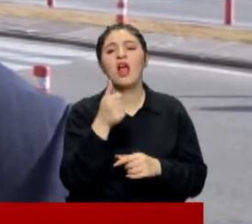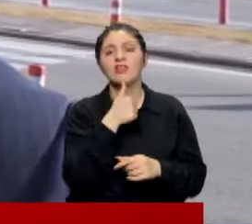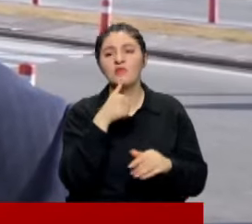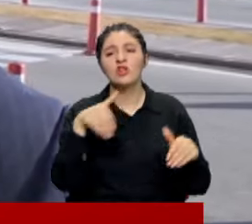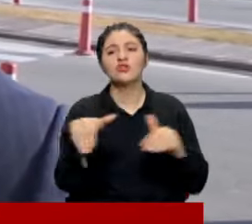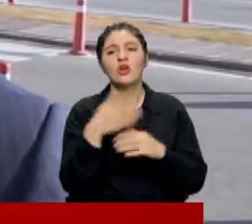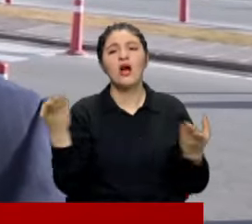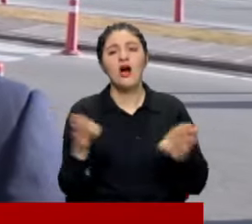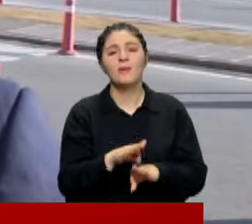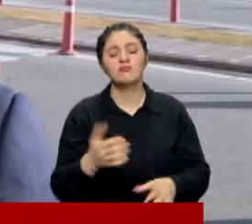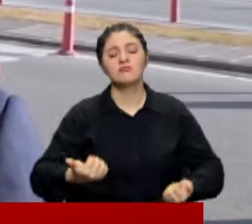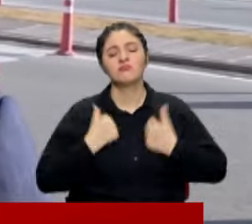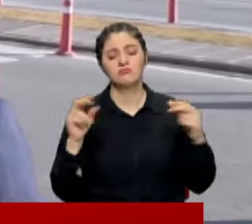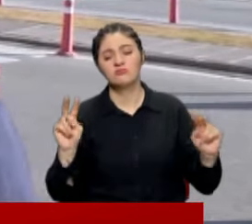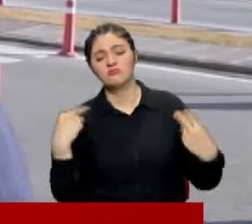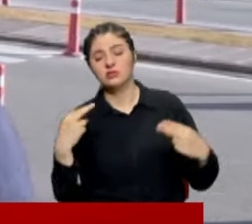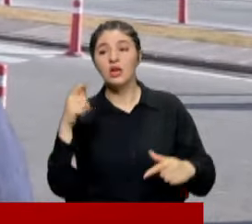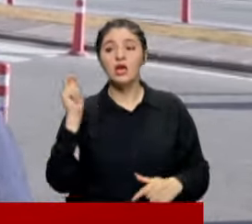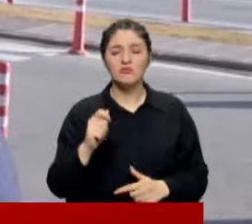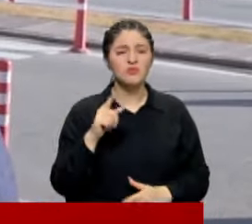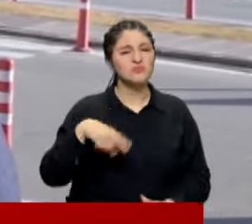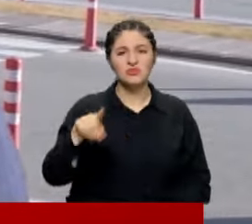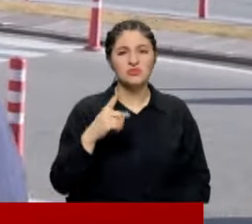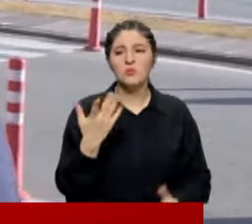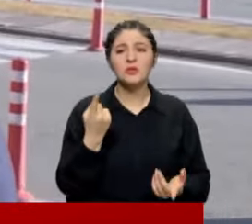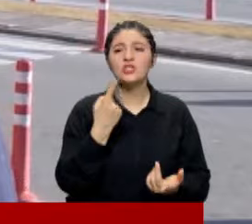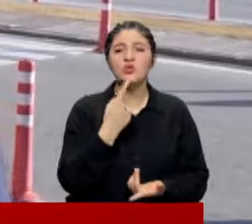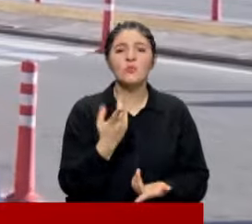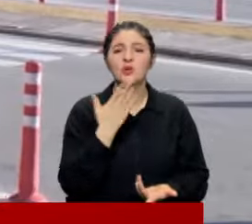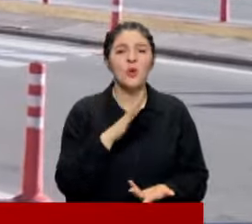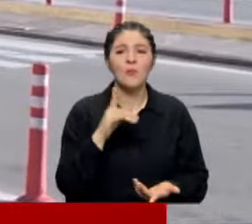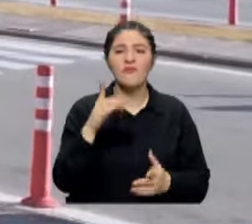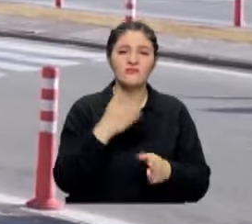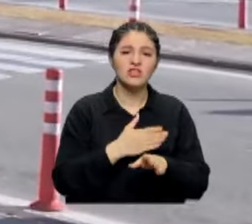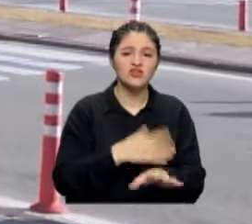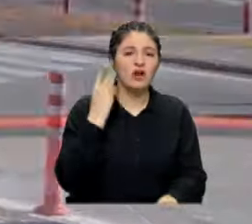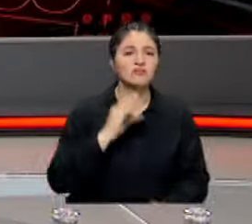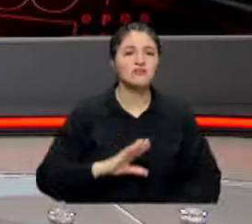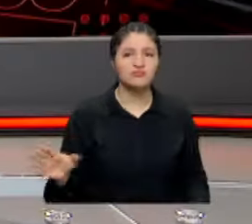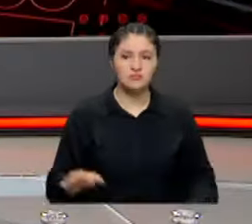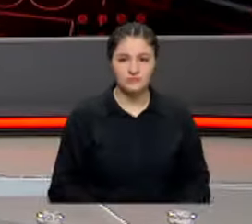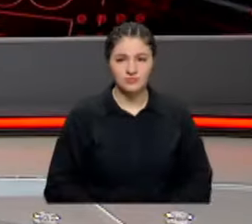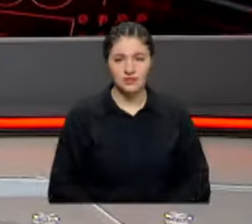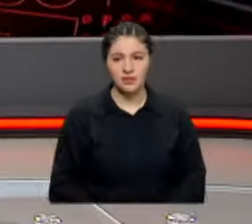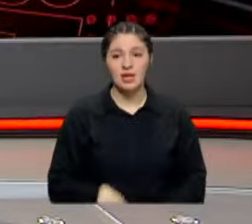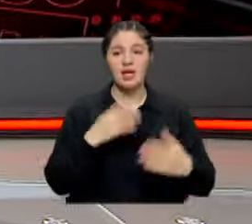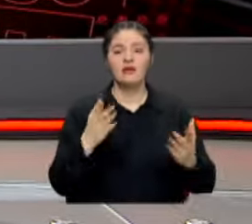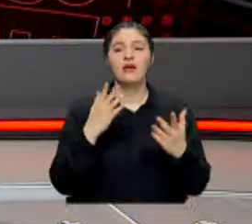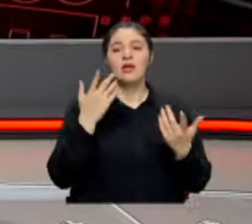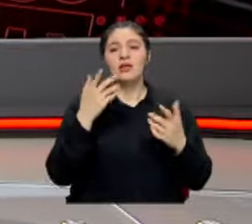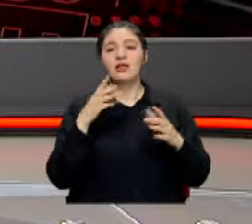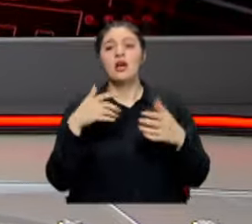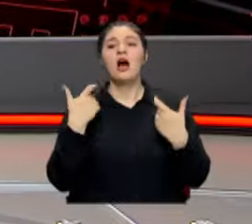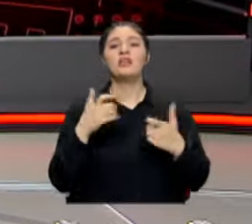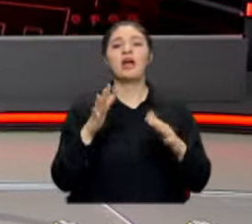adamla sokakları kapattım. Gövde gösterisi yapıyorum. Bunların bir hükmü yoktur. Vatandaş artık bunu anladı. Efendim Hatay